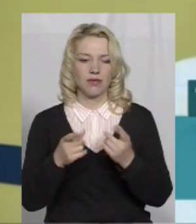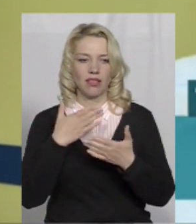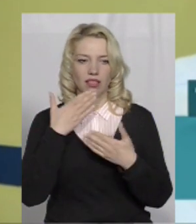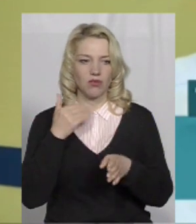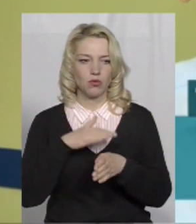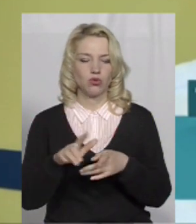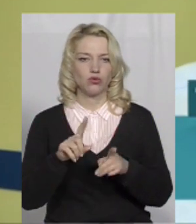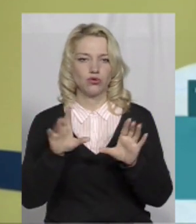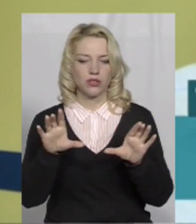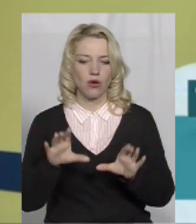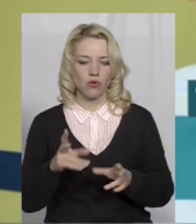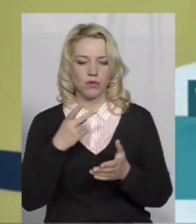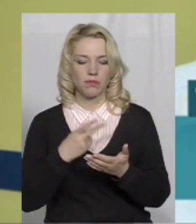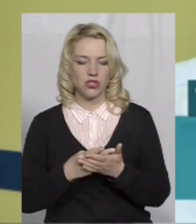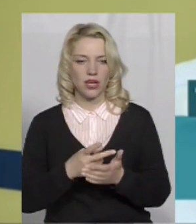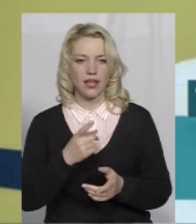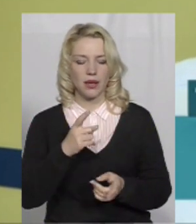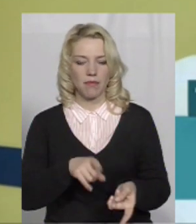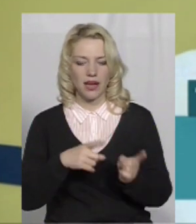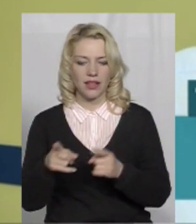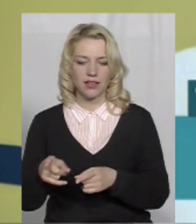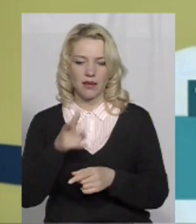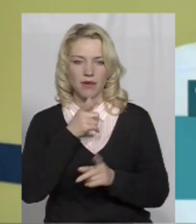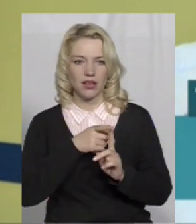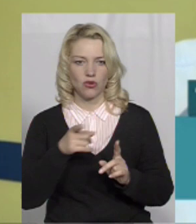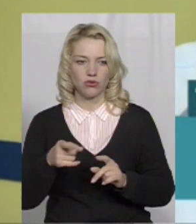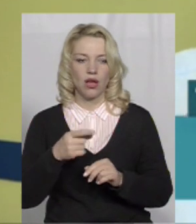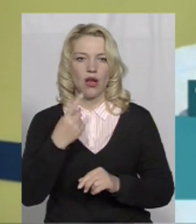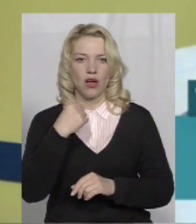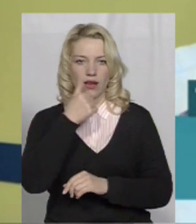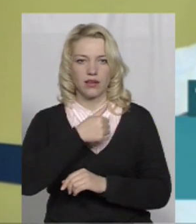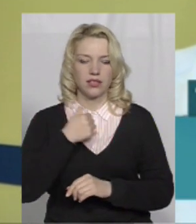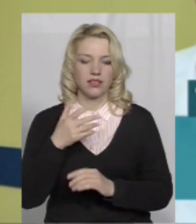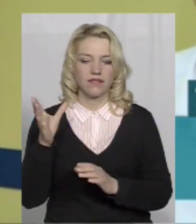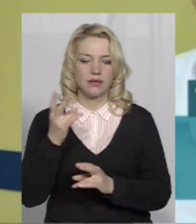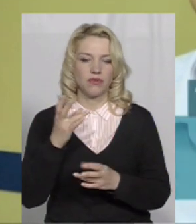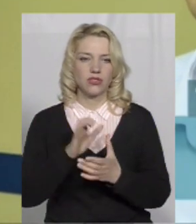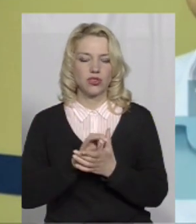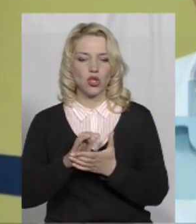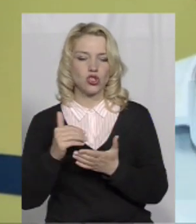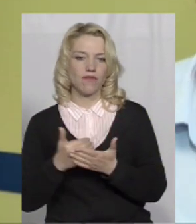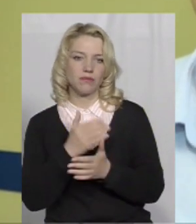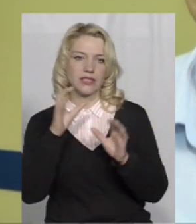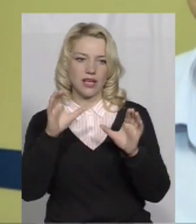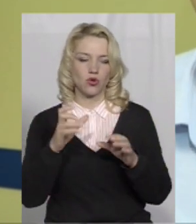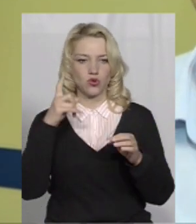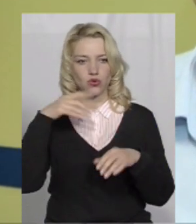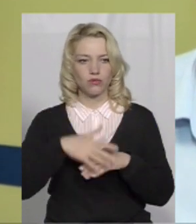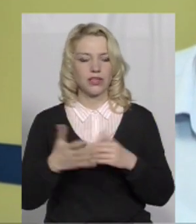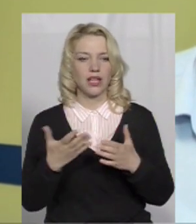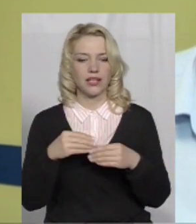закон передбачає перехідний період. Протягом року, ну, дійсно всі мають ознайомитися з нормами закону, зрозуміти, які він дає